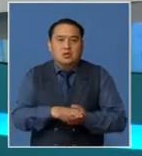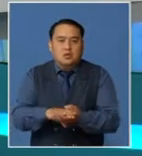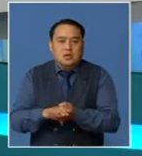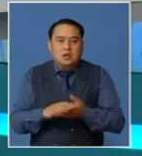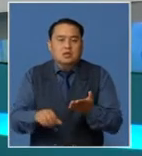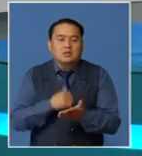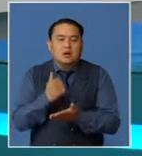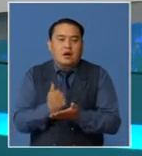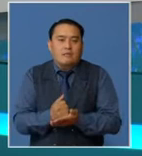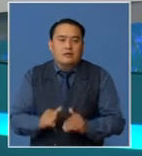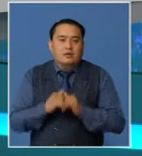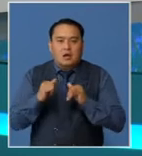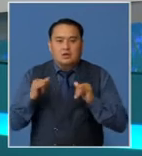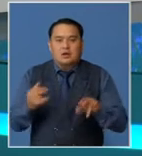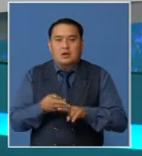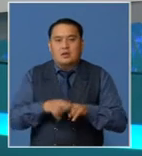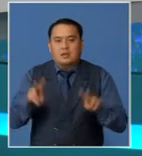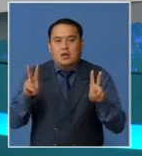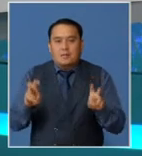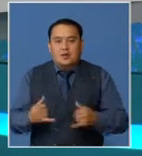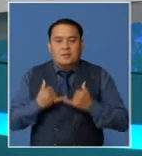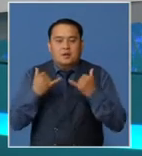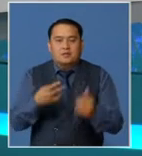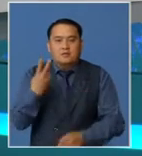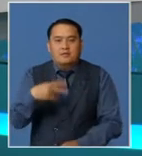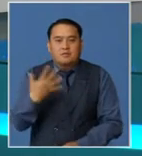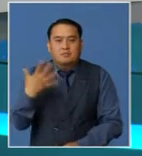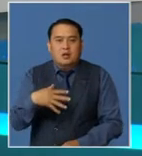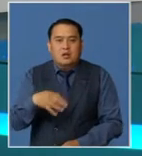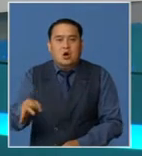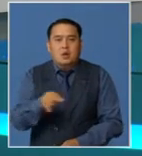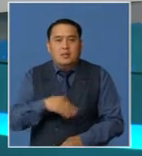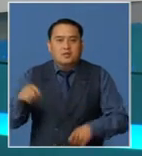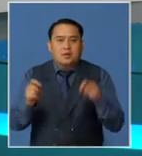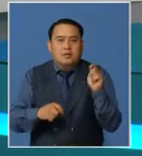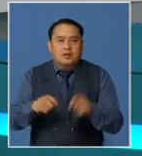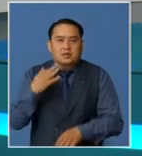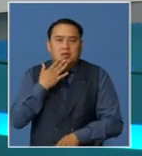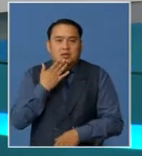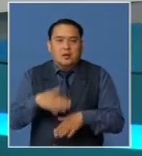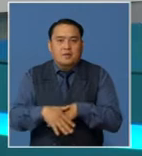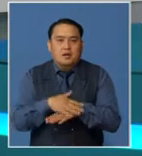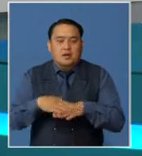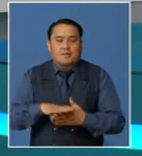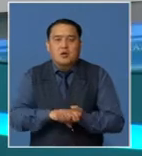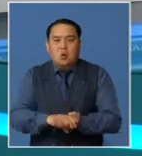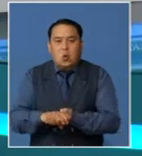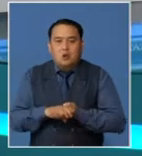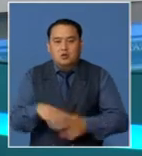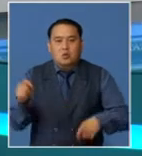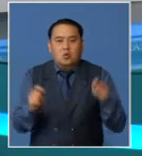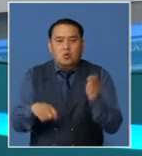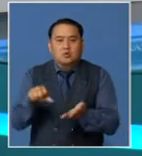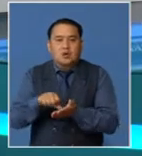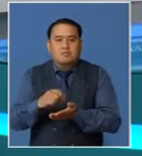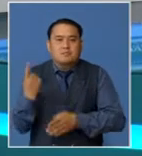основа модернизации и развития. Этой теме посвящена 25-я областная сессия Ассамблеи. В работе сессии приняли участие